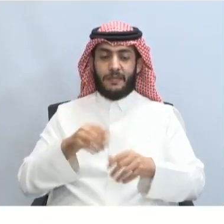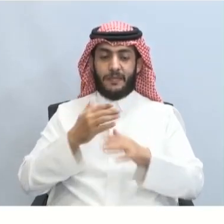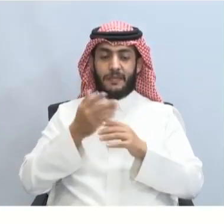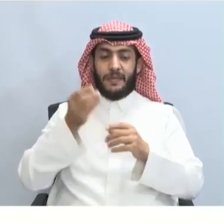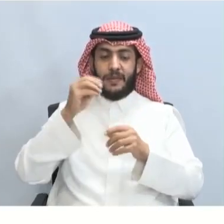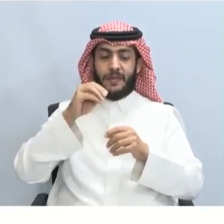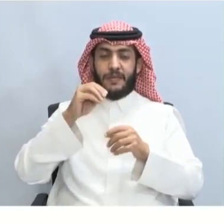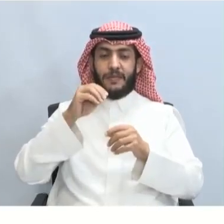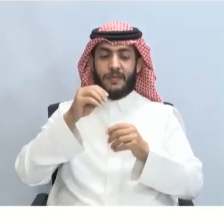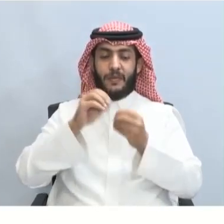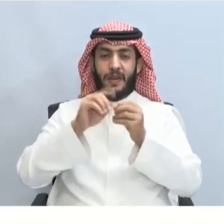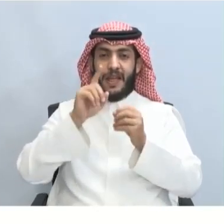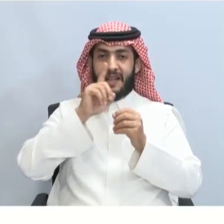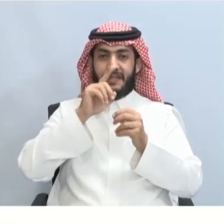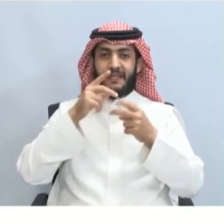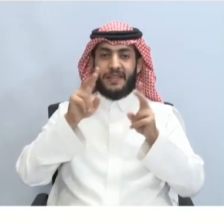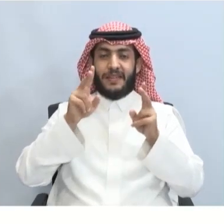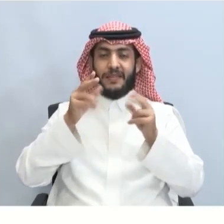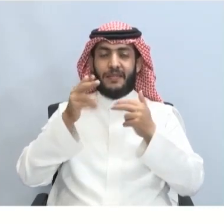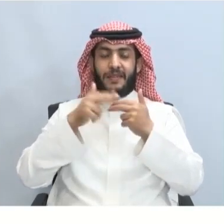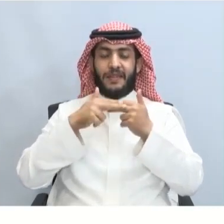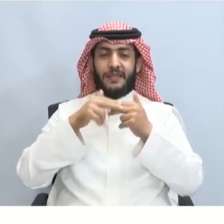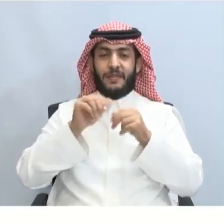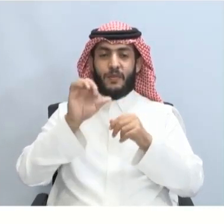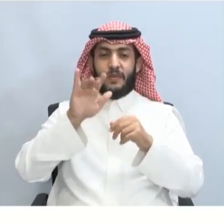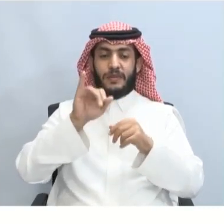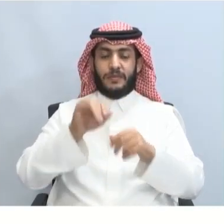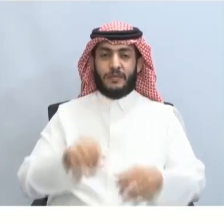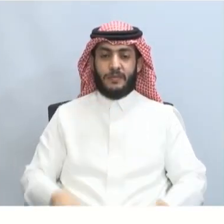اضفنا للبدي فتح و واغلاق